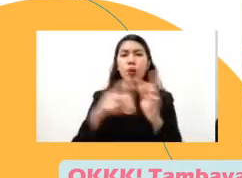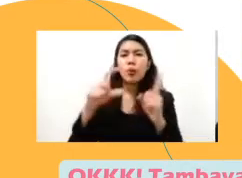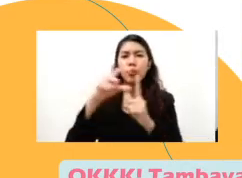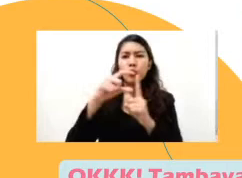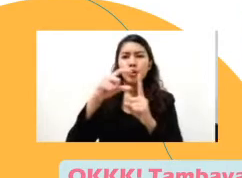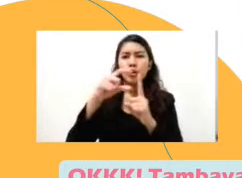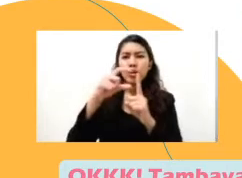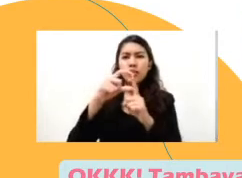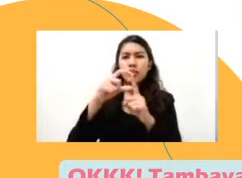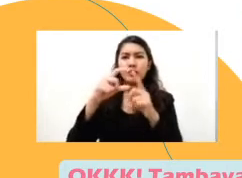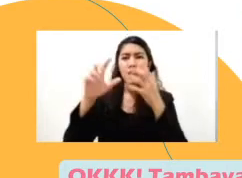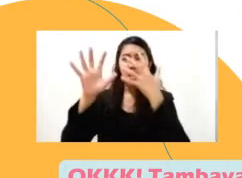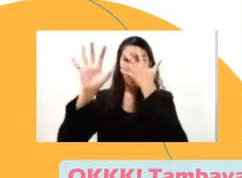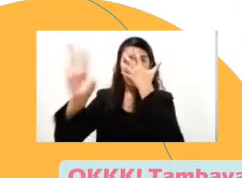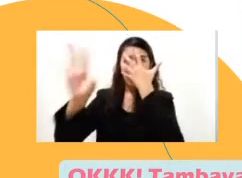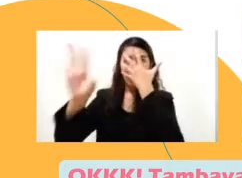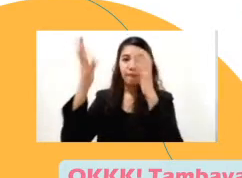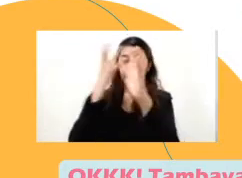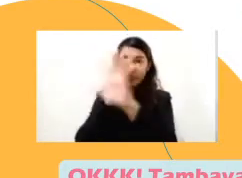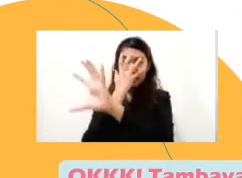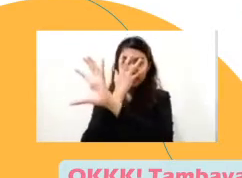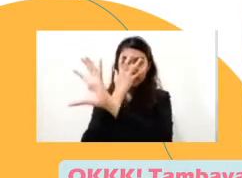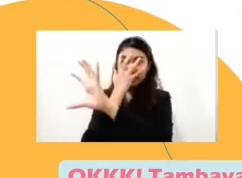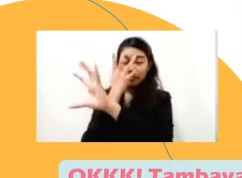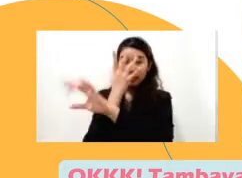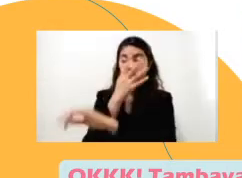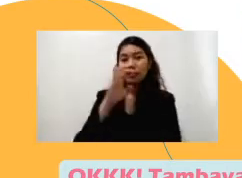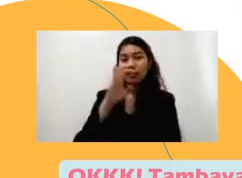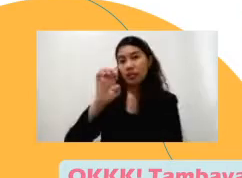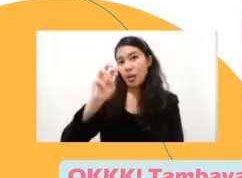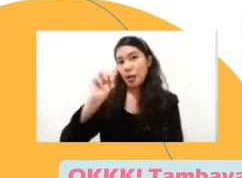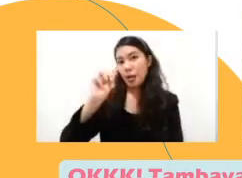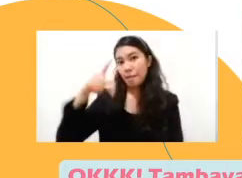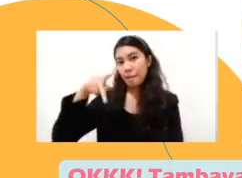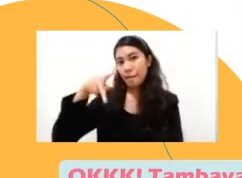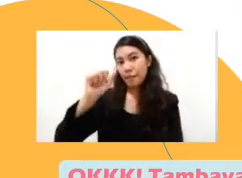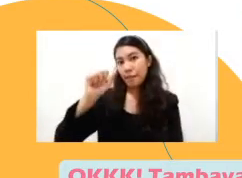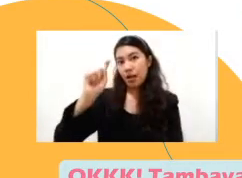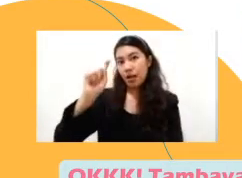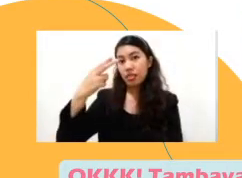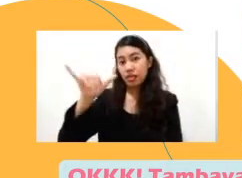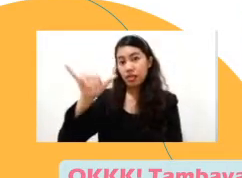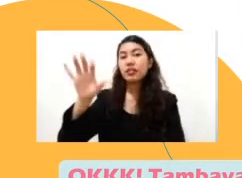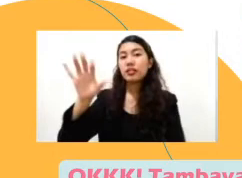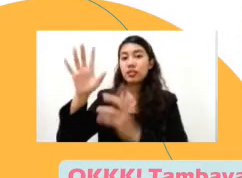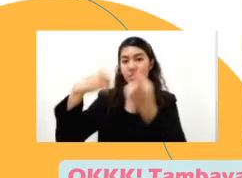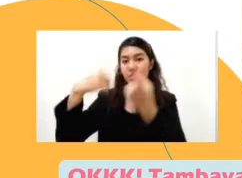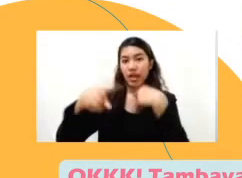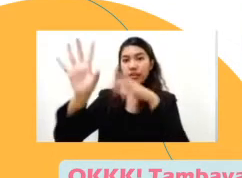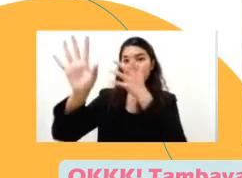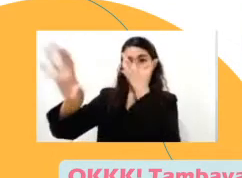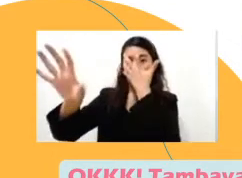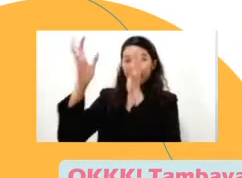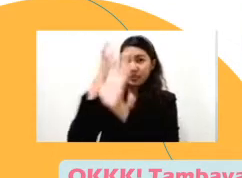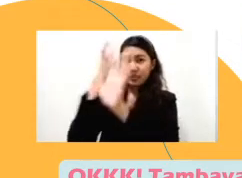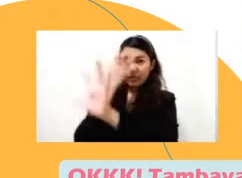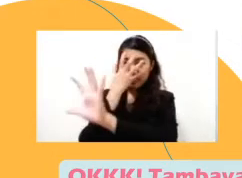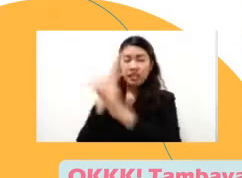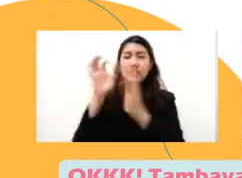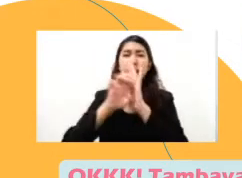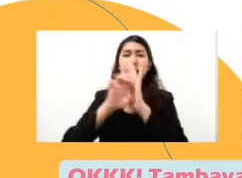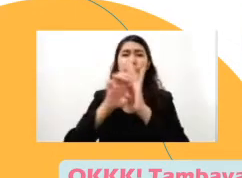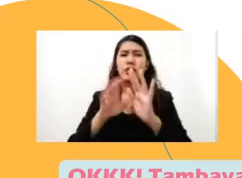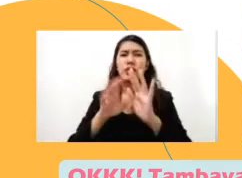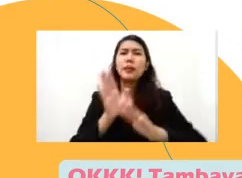Paano to na napapractice, no? Marami ka nararamdaman. Marami kang pinagdadaanan. Diba yun naman